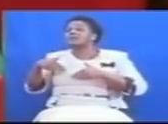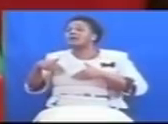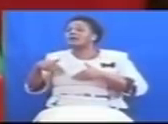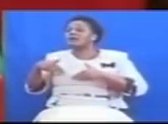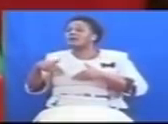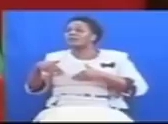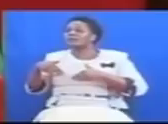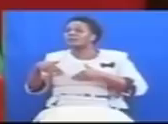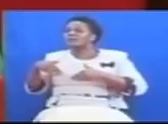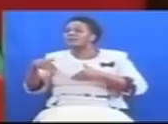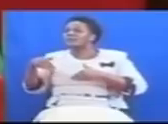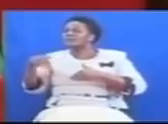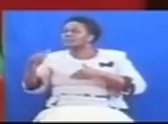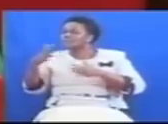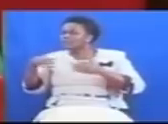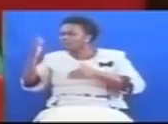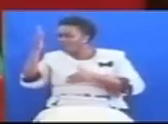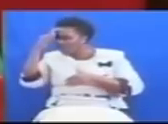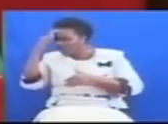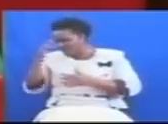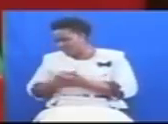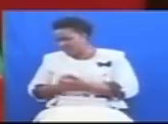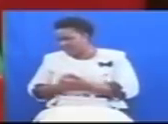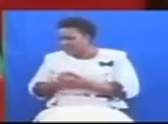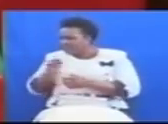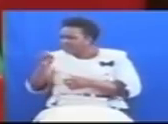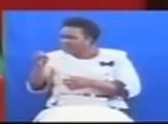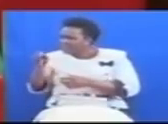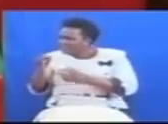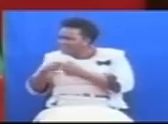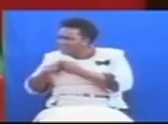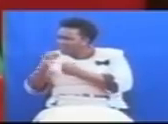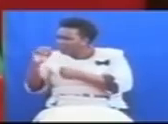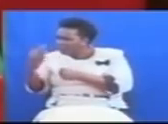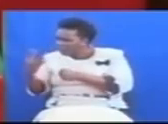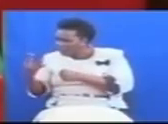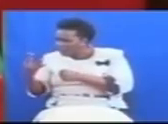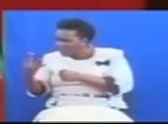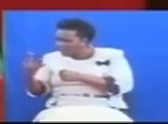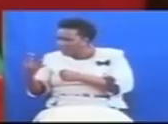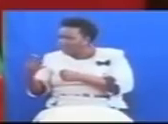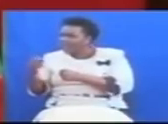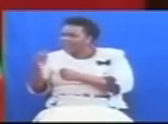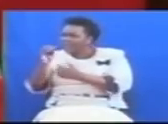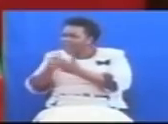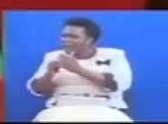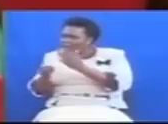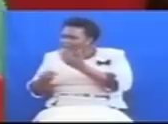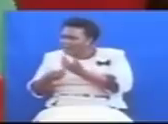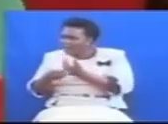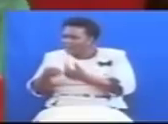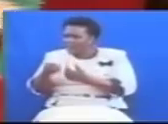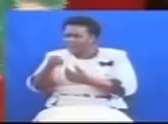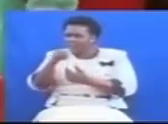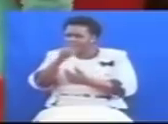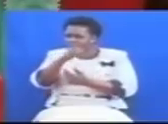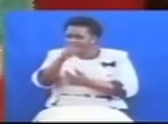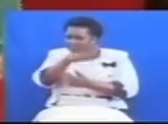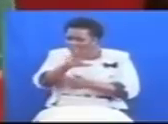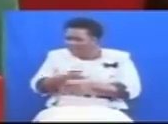zipi za SMZ katika hizo 4 ambazo bado zimo katika changamoto za kupatiwa ufumbuzi?